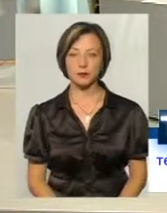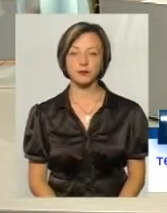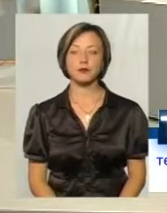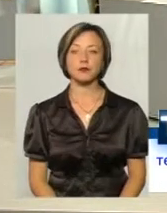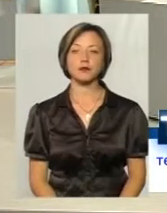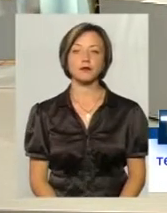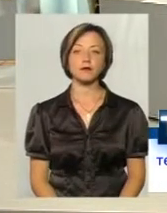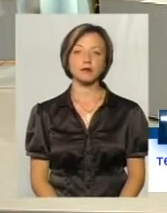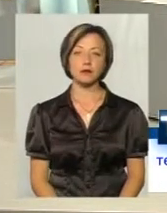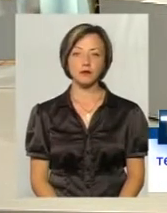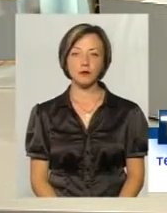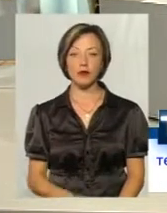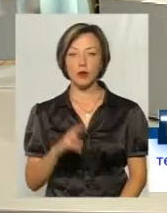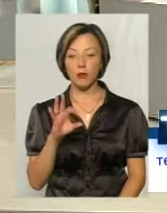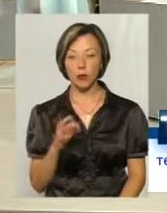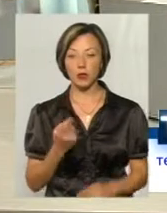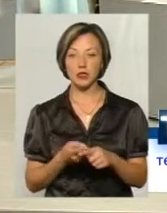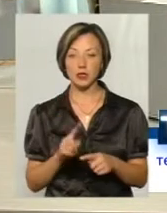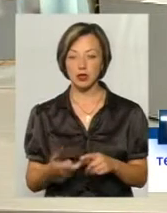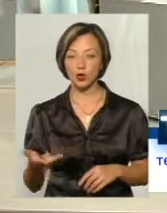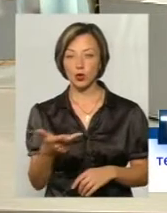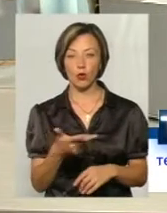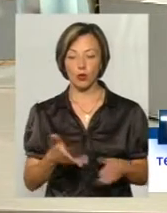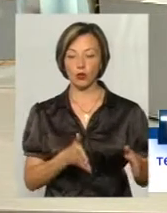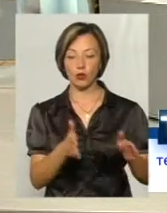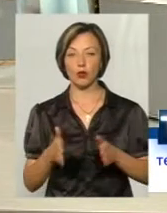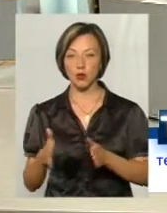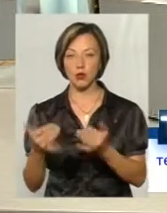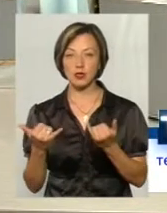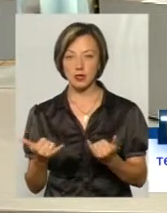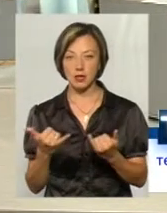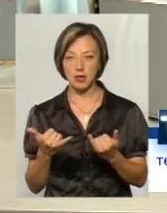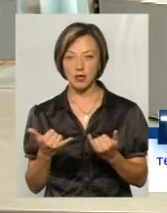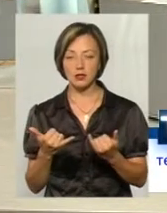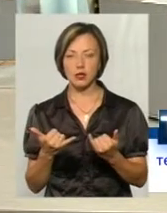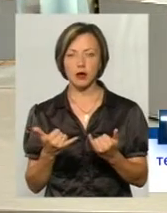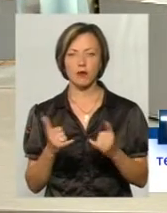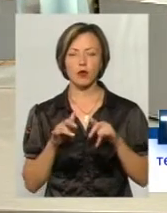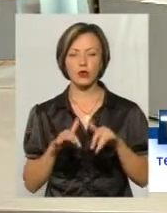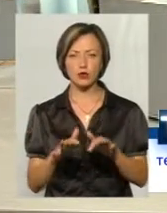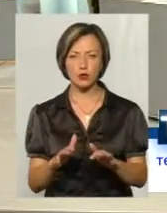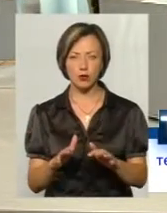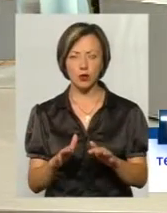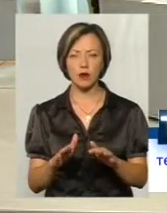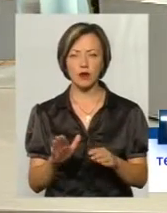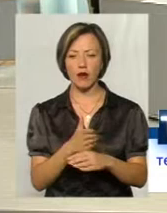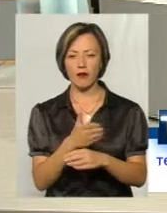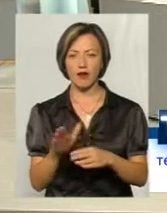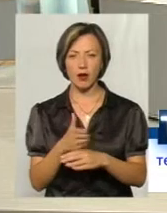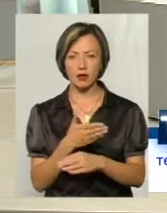Значить, по цих об'єктах йде процедура предкваліфікації, в якій участвує